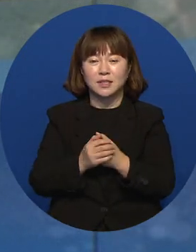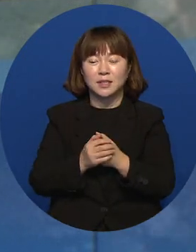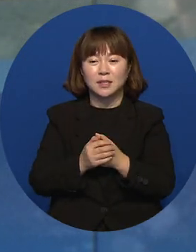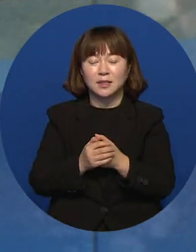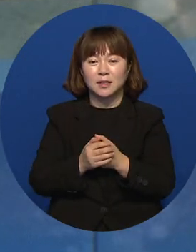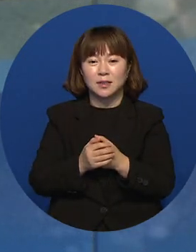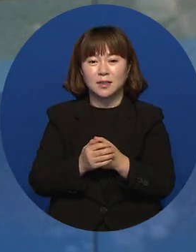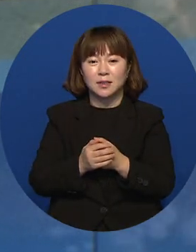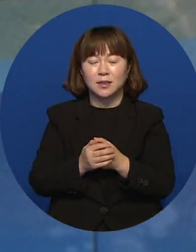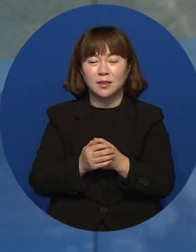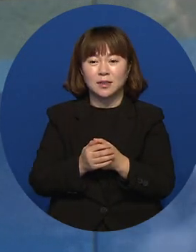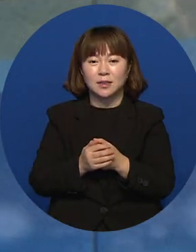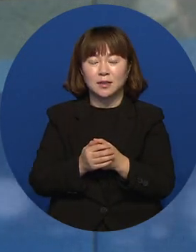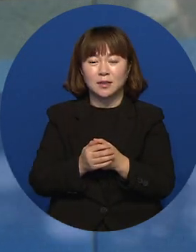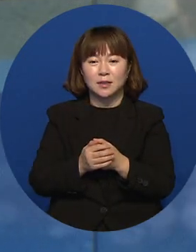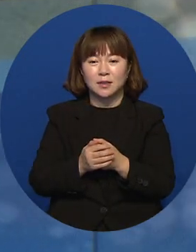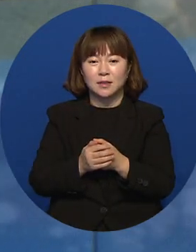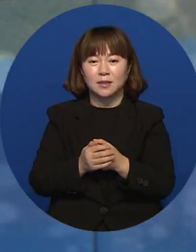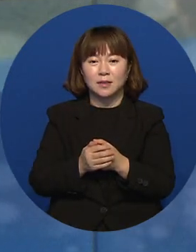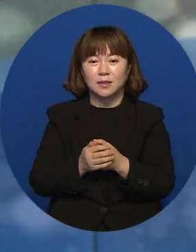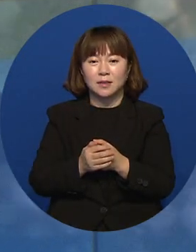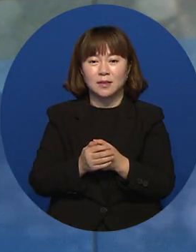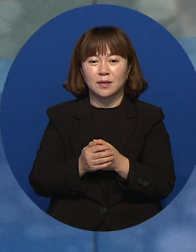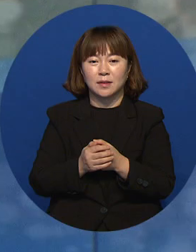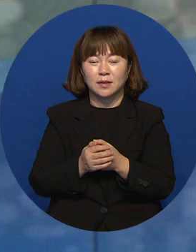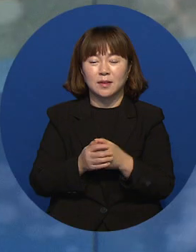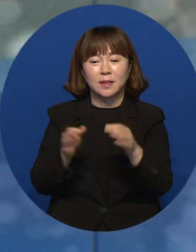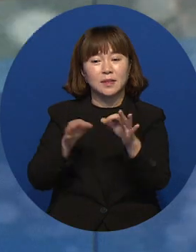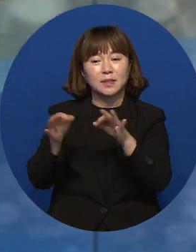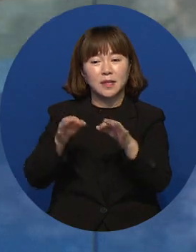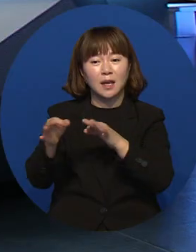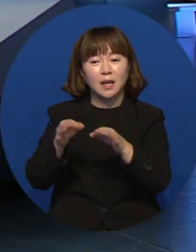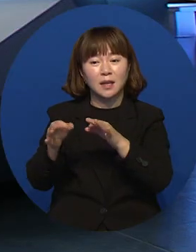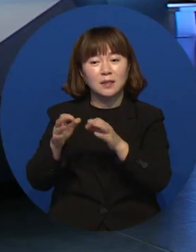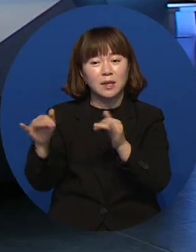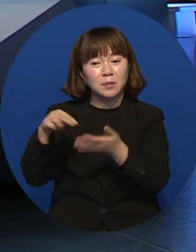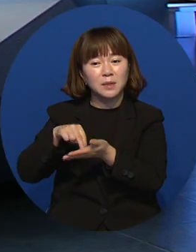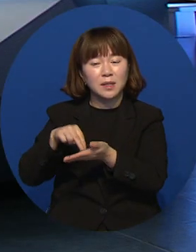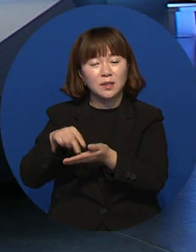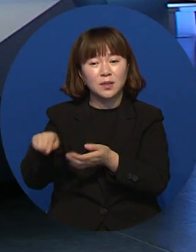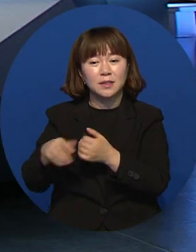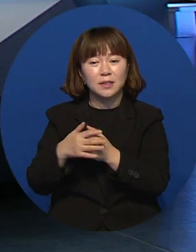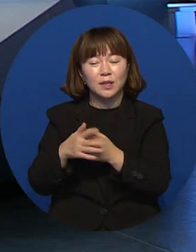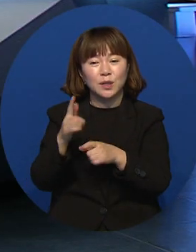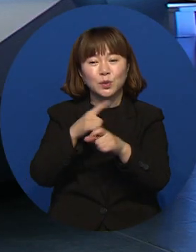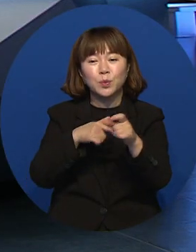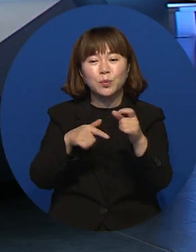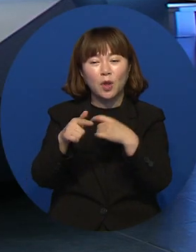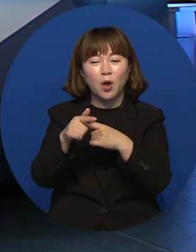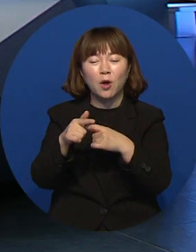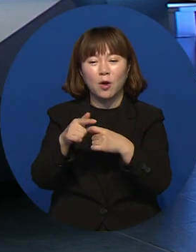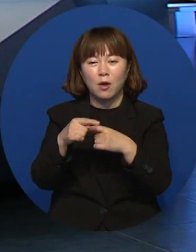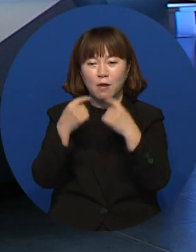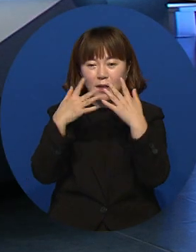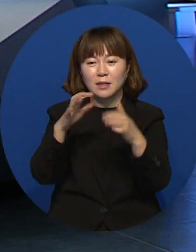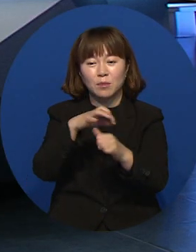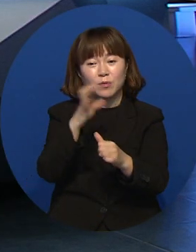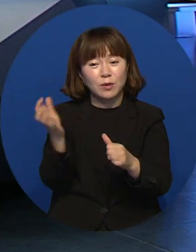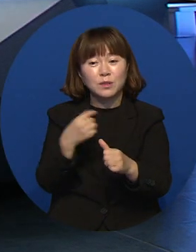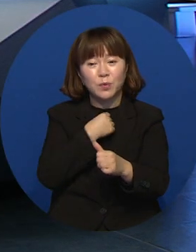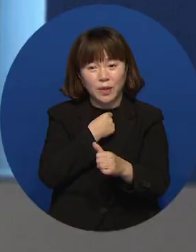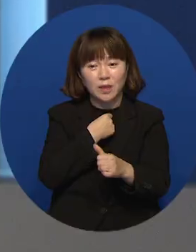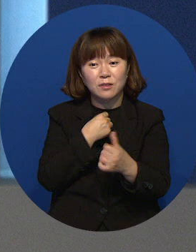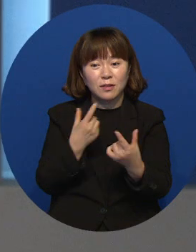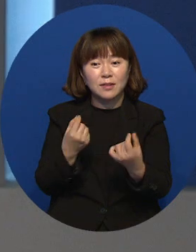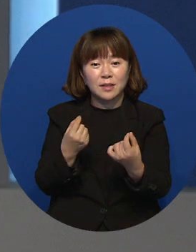좀 더 풀어 졌으면 하는 맘도 2 여기선 있으실 텐데 아무래도 뭐 그럴 수밖에 없는 거죠 그래서 이 부분은 뭐 우리도 이제 앞으로 어떻게